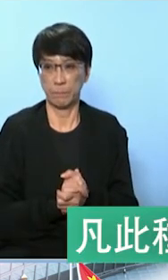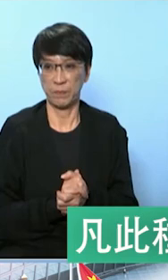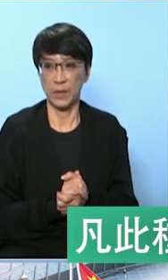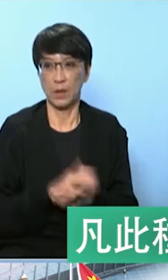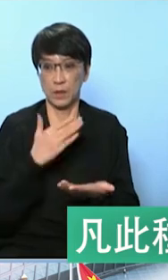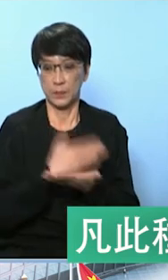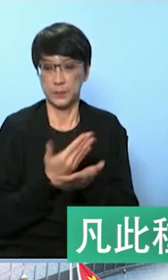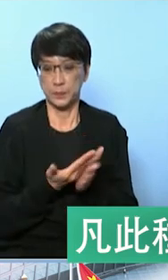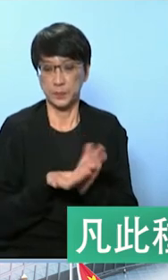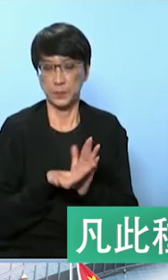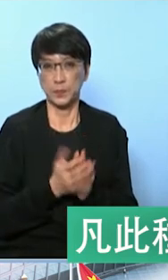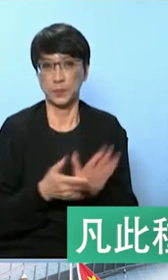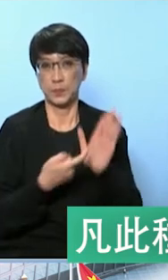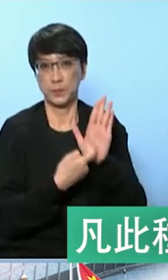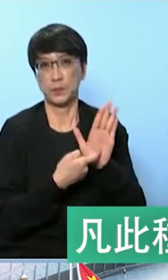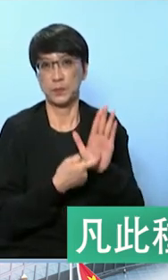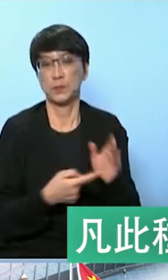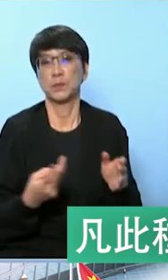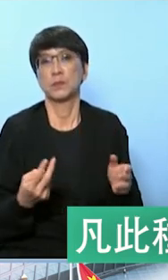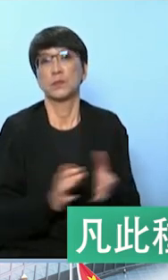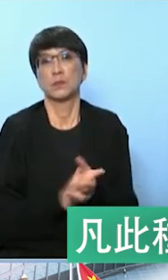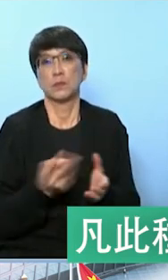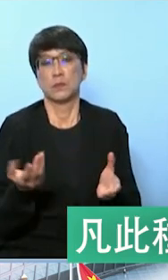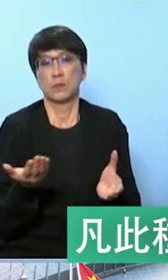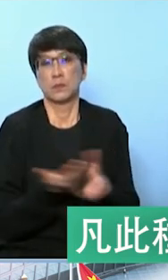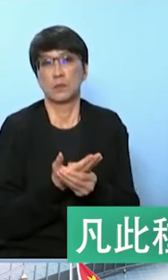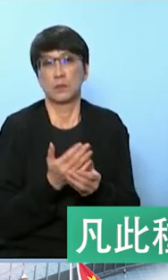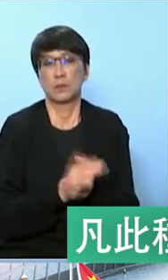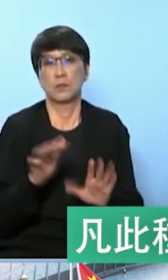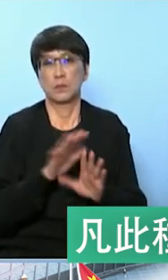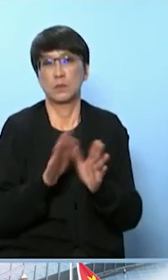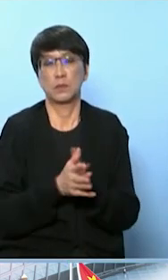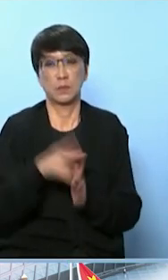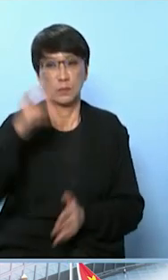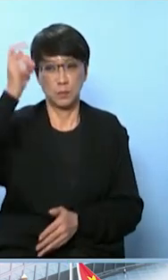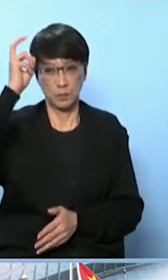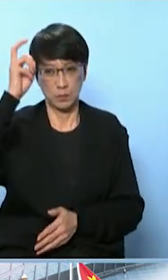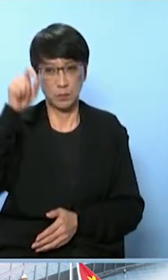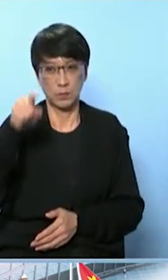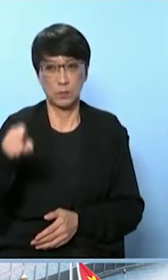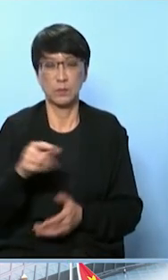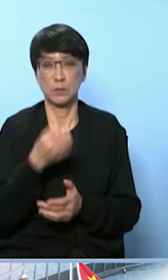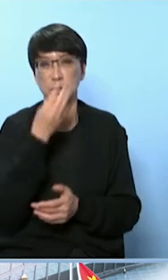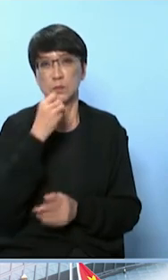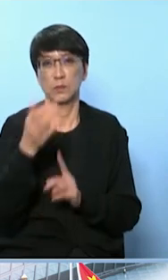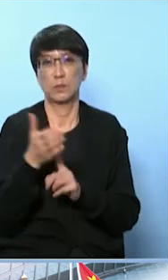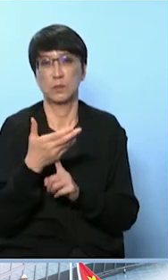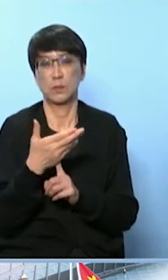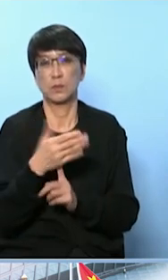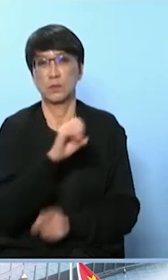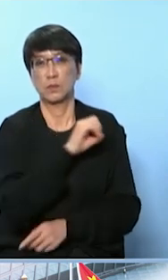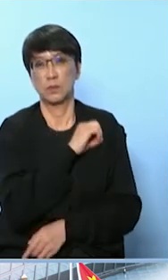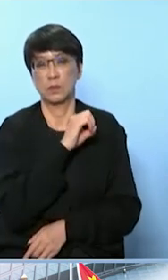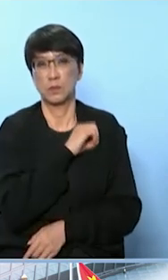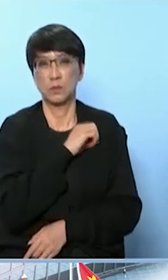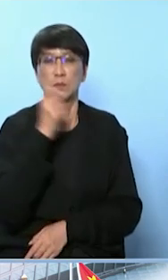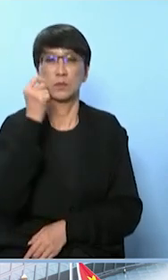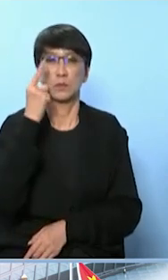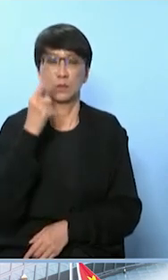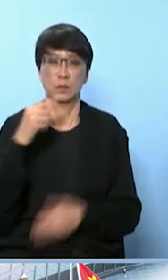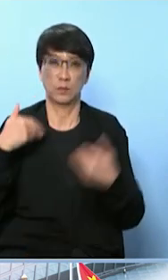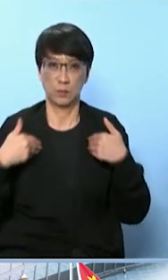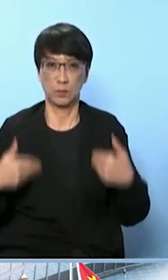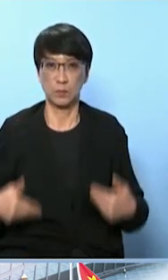種種，顯示條例草案已經是充分考慮區旗及區徽的獨特地